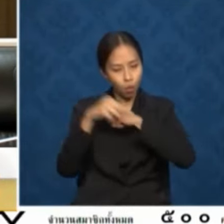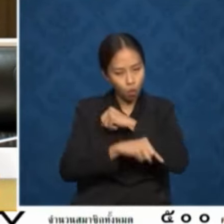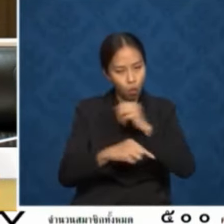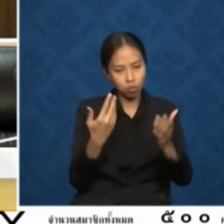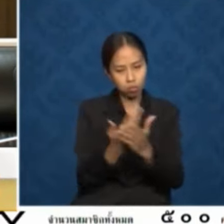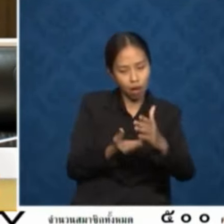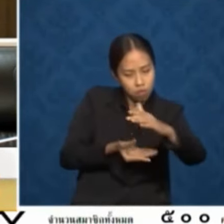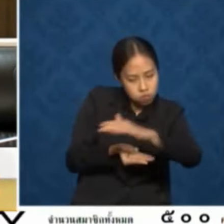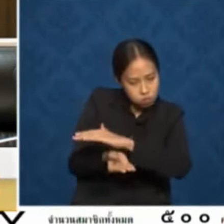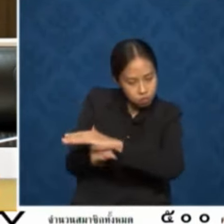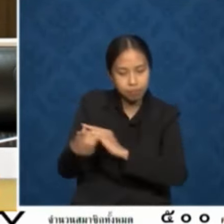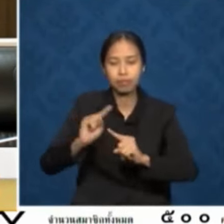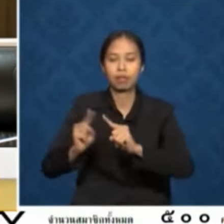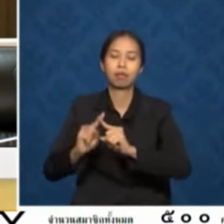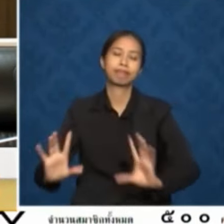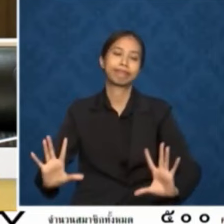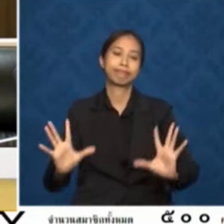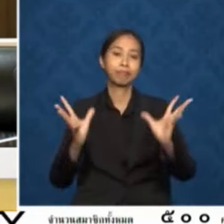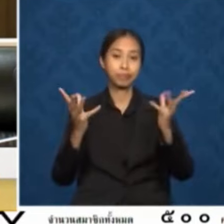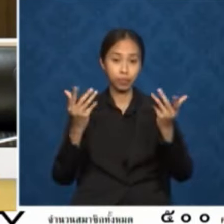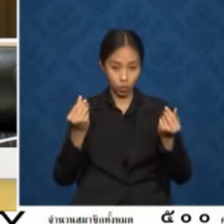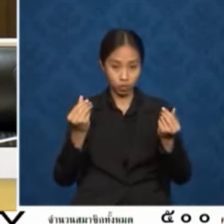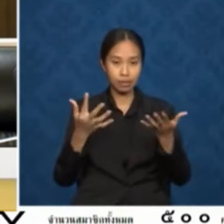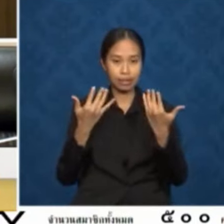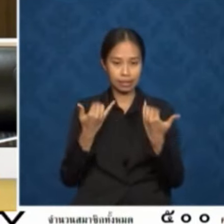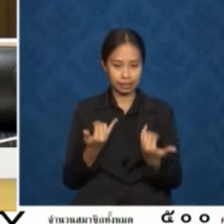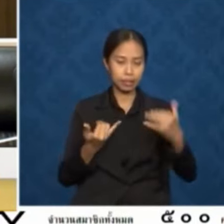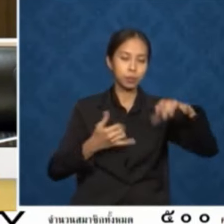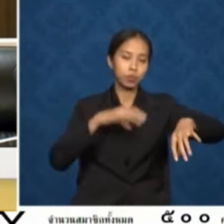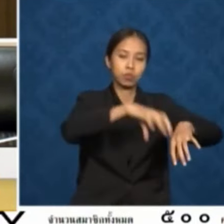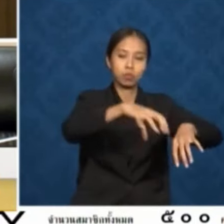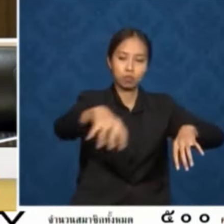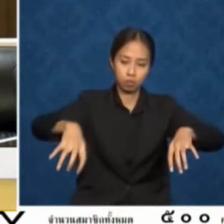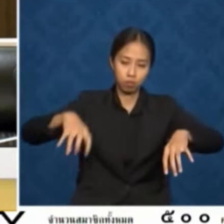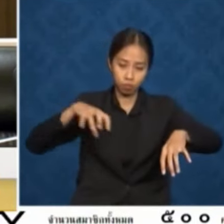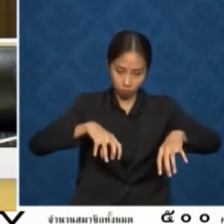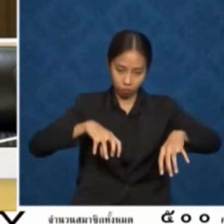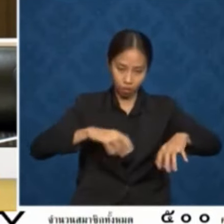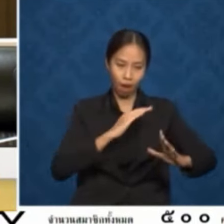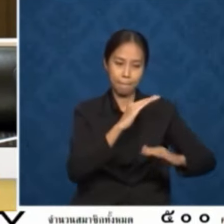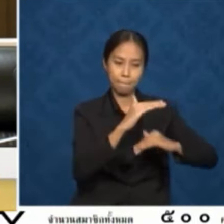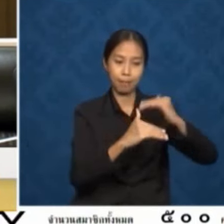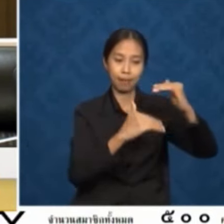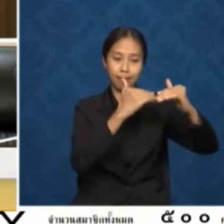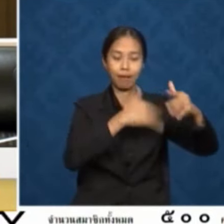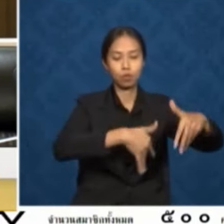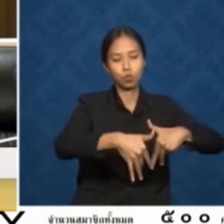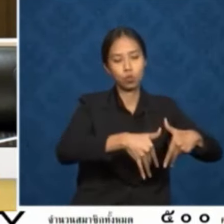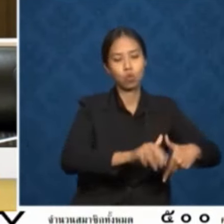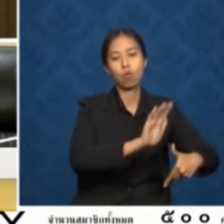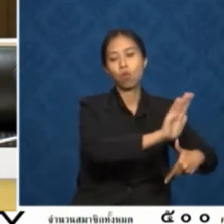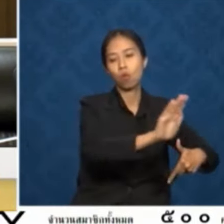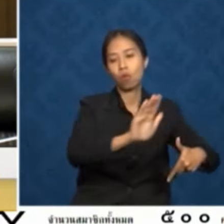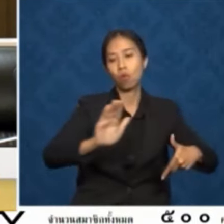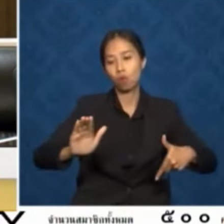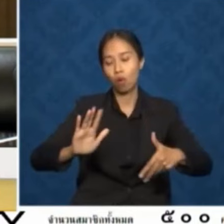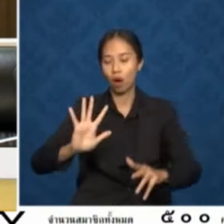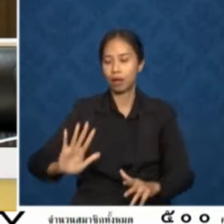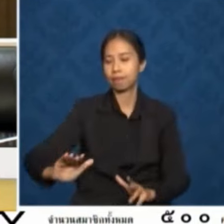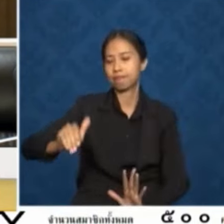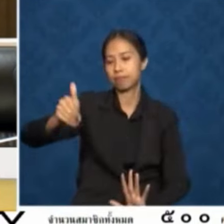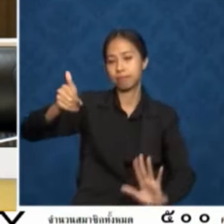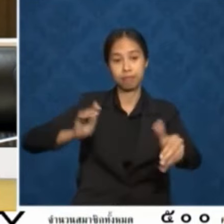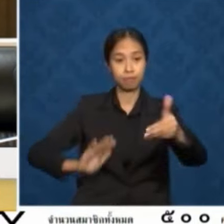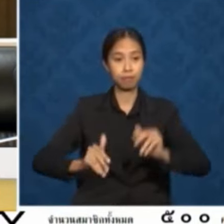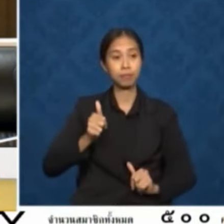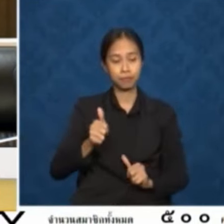ปทุกองค์กรปกครองส่วนท้องถิ่นจะได้พัฒนาท้องถิ่นของตัวเองให้เจริญก้าวหน้า